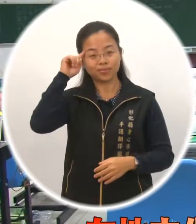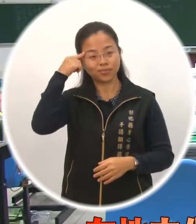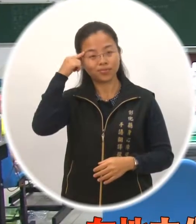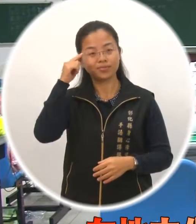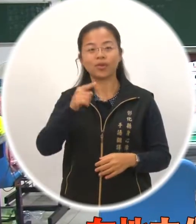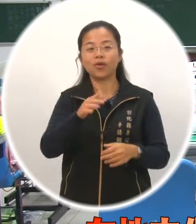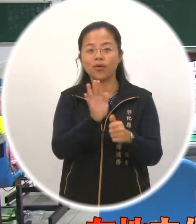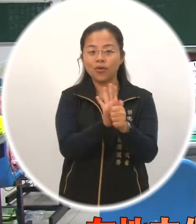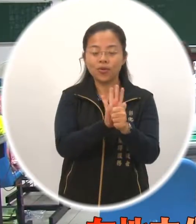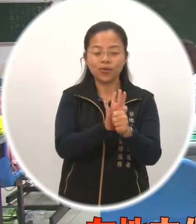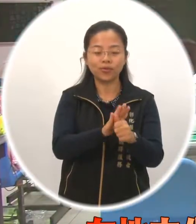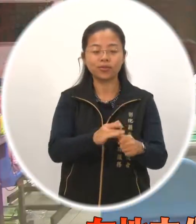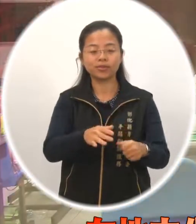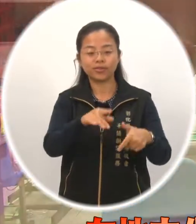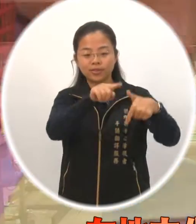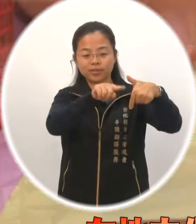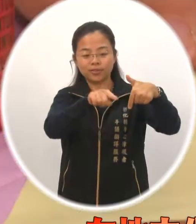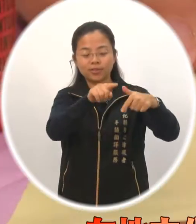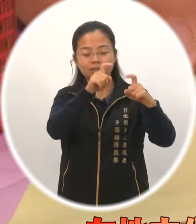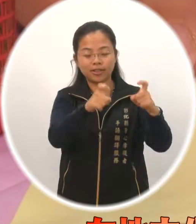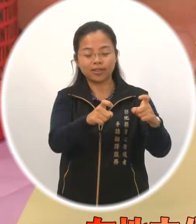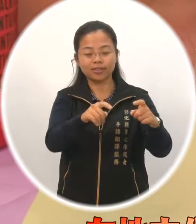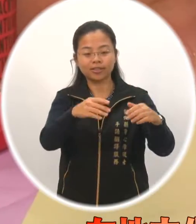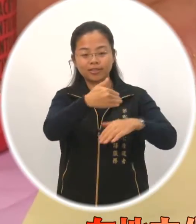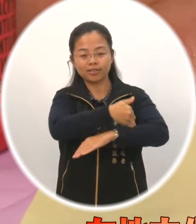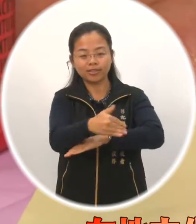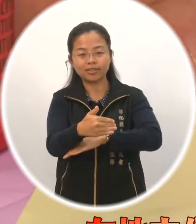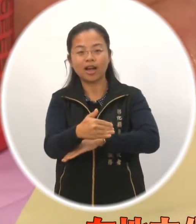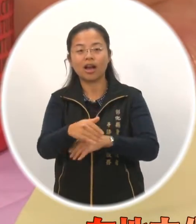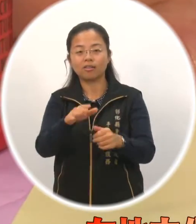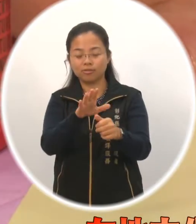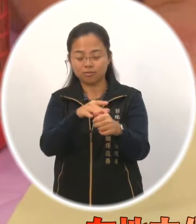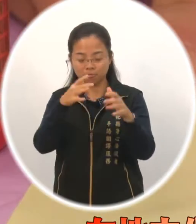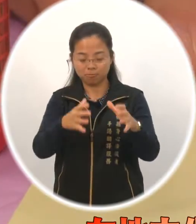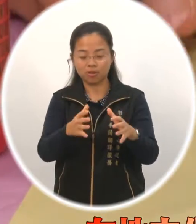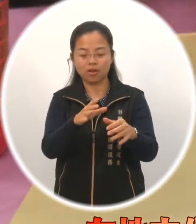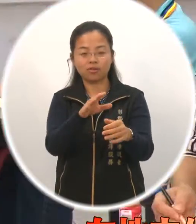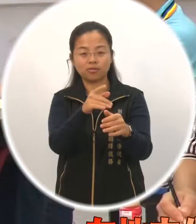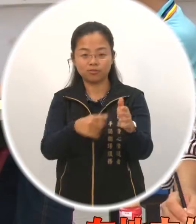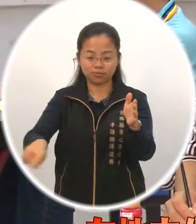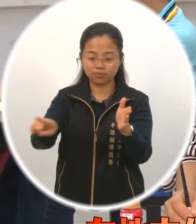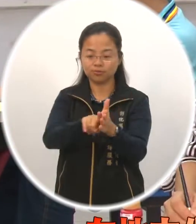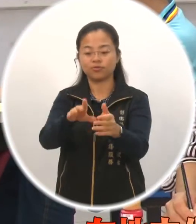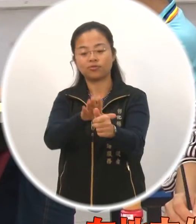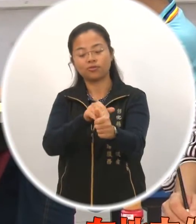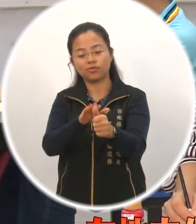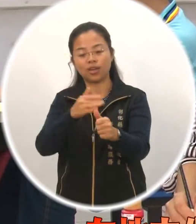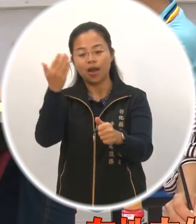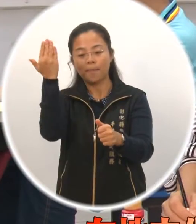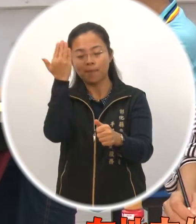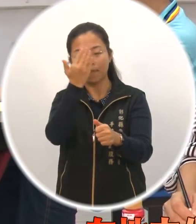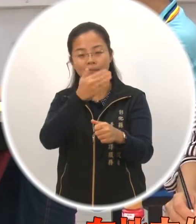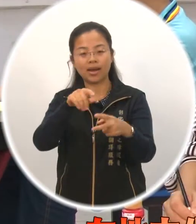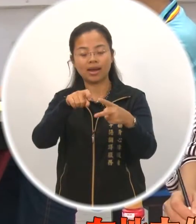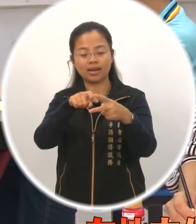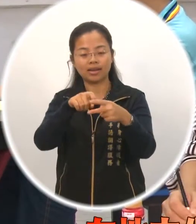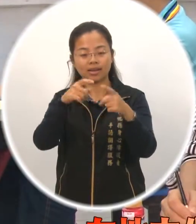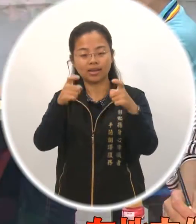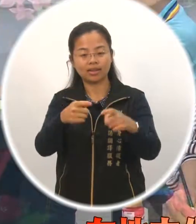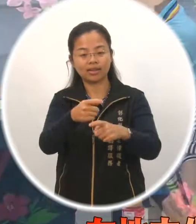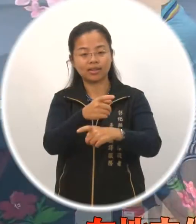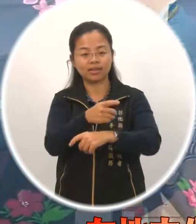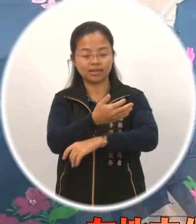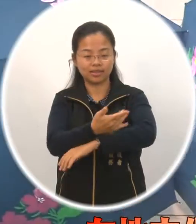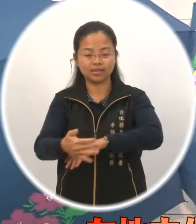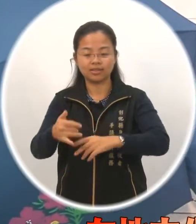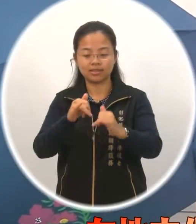林服务和美镇深港乡与县西乡居民所设立的终身学习平台美港西社大秋季班开